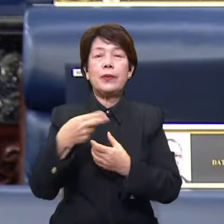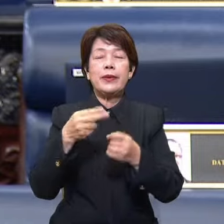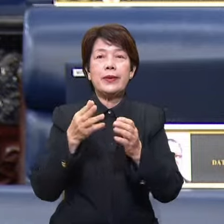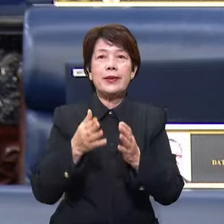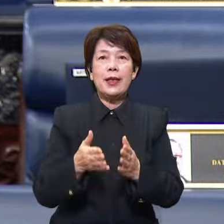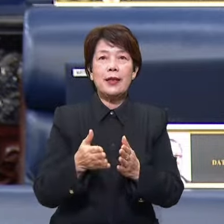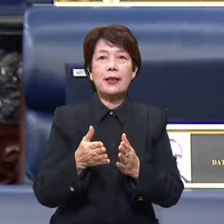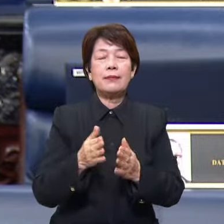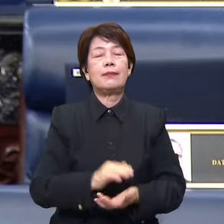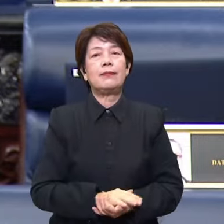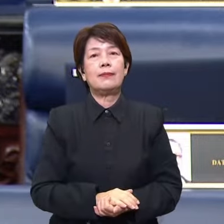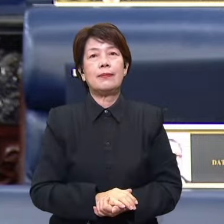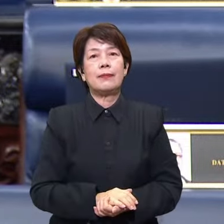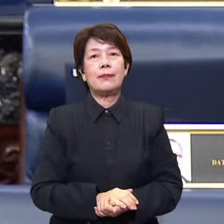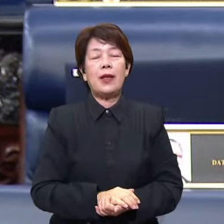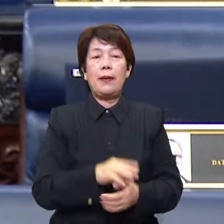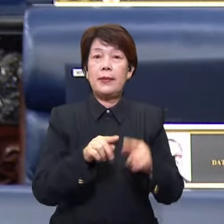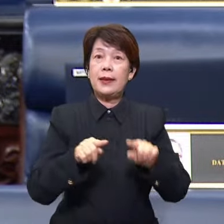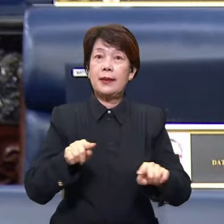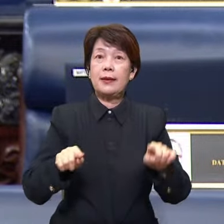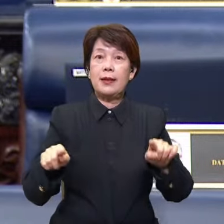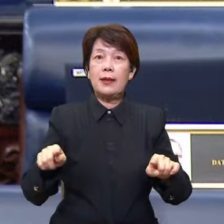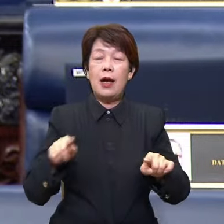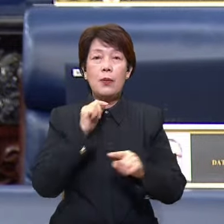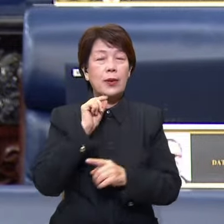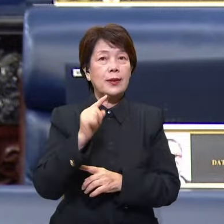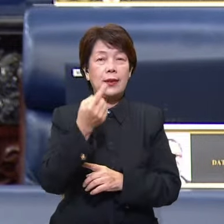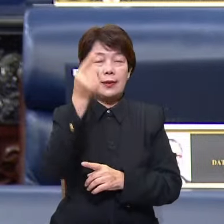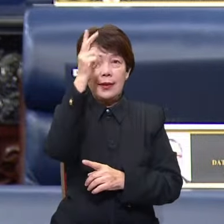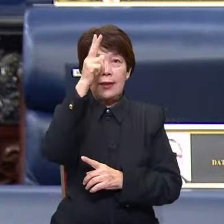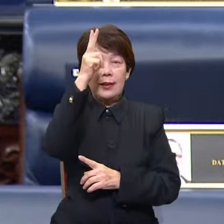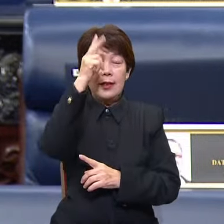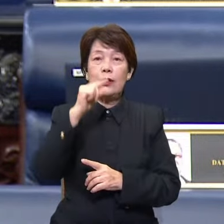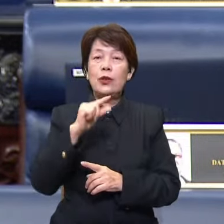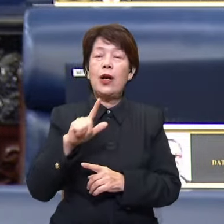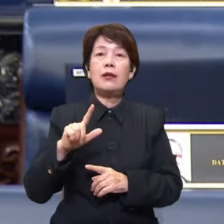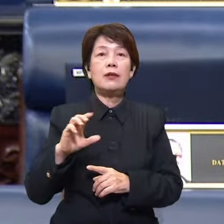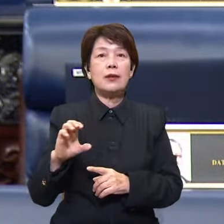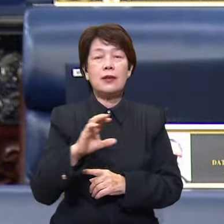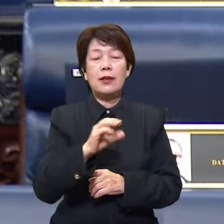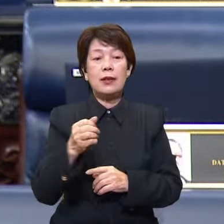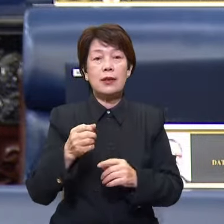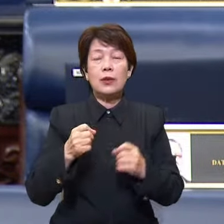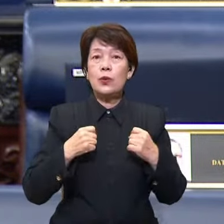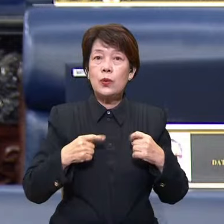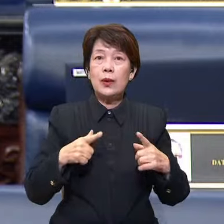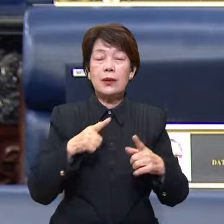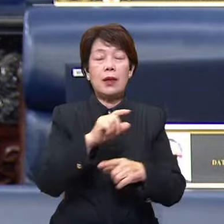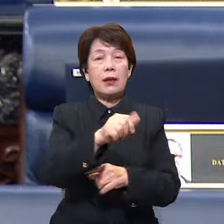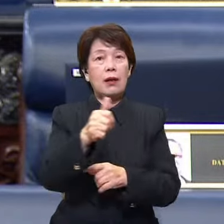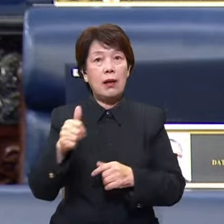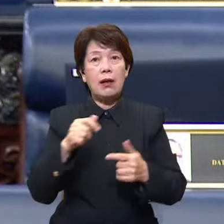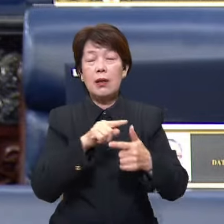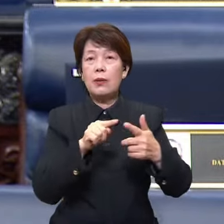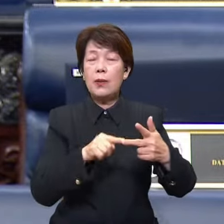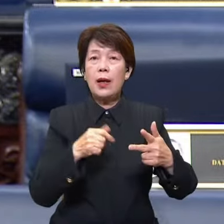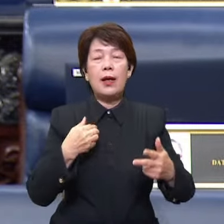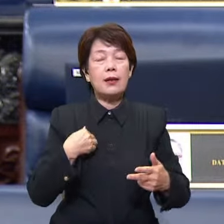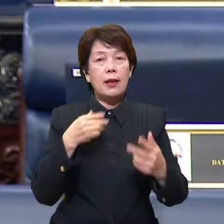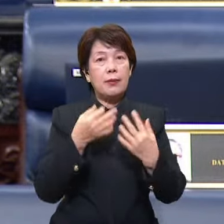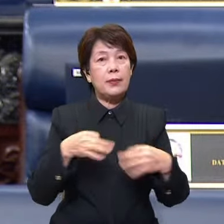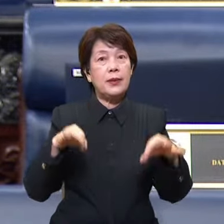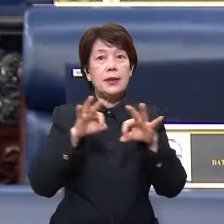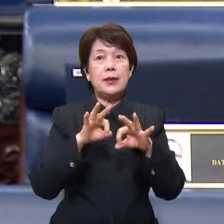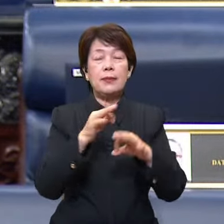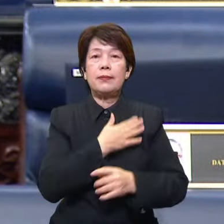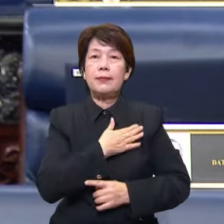other stakeholders, ya. Bukan saja kerajaan tapi GLC dan juga daripada pihak swasta tentang kepentingan pembiayaan kesihatan yang akan